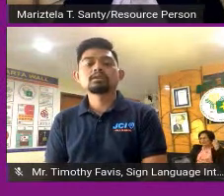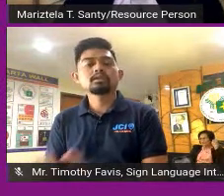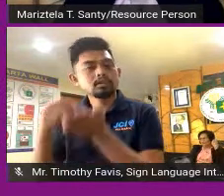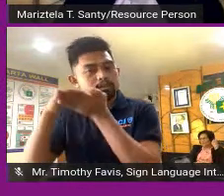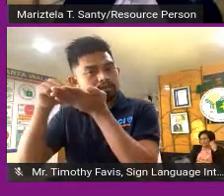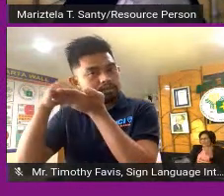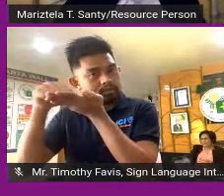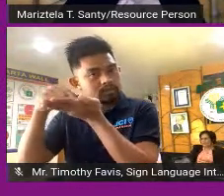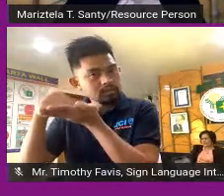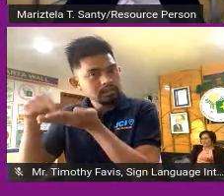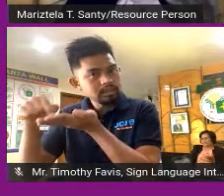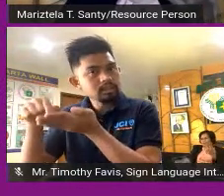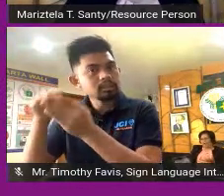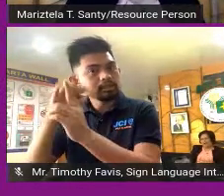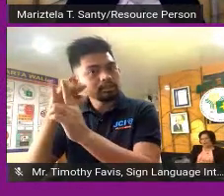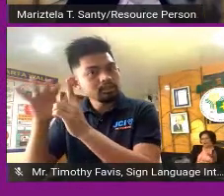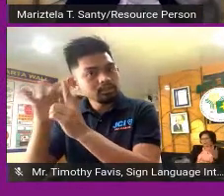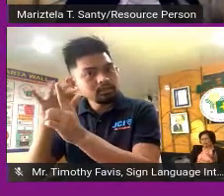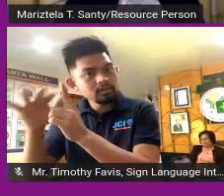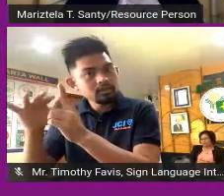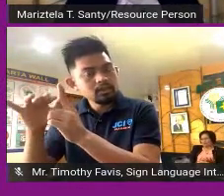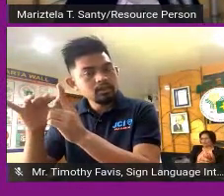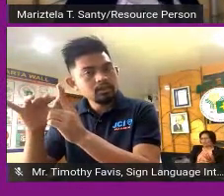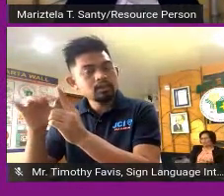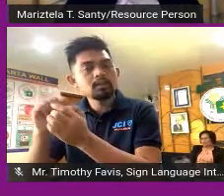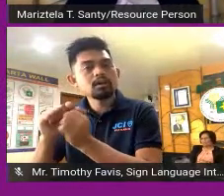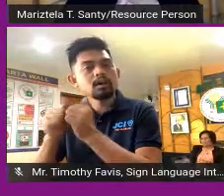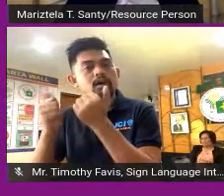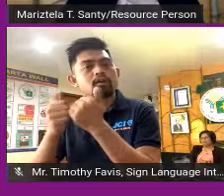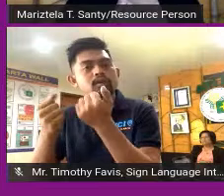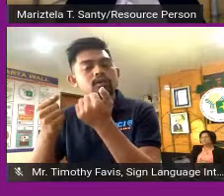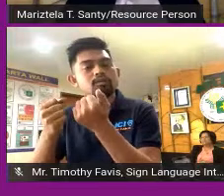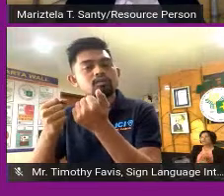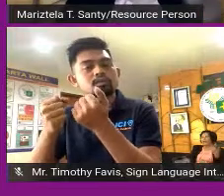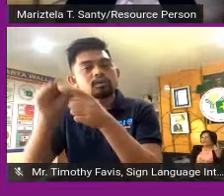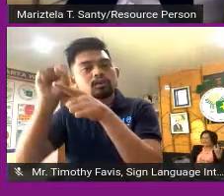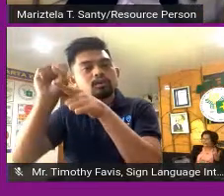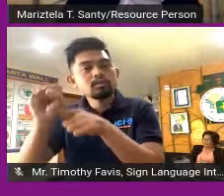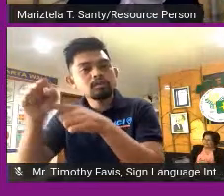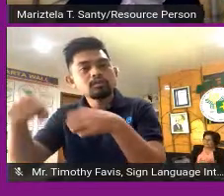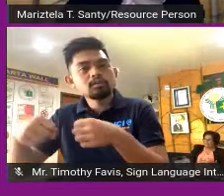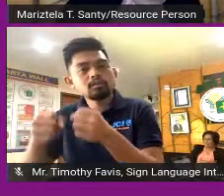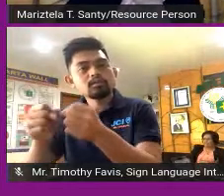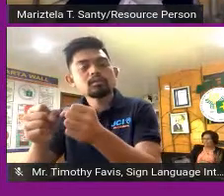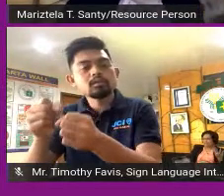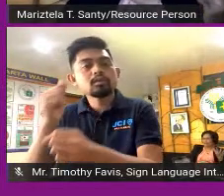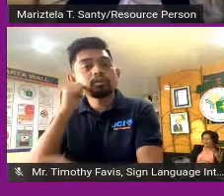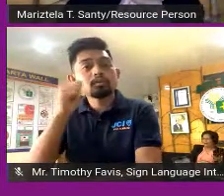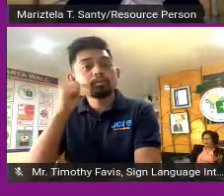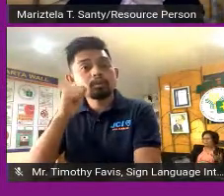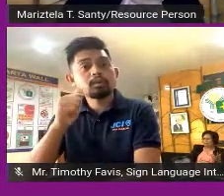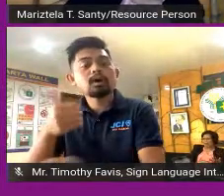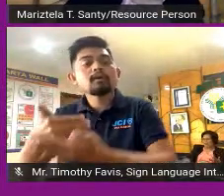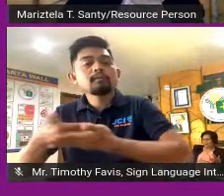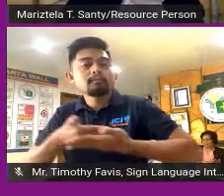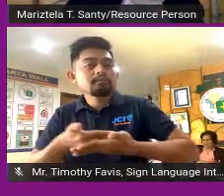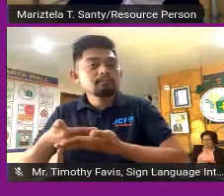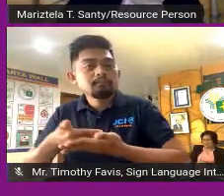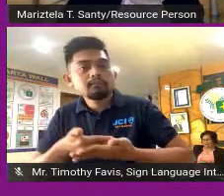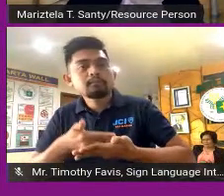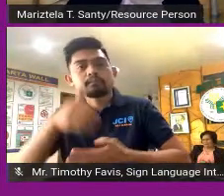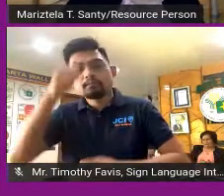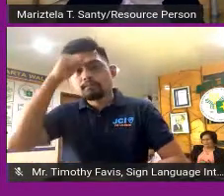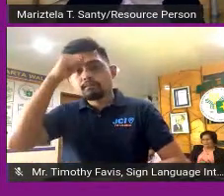nagmo-monitor, nagtitingin kung gaano ang sitwasyon ng kababaihan, ng kalalakihan, ng batang babae